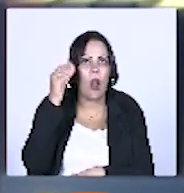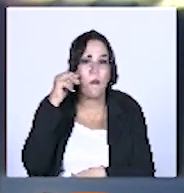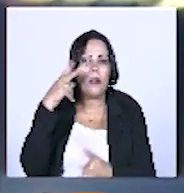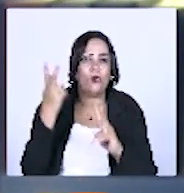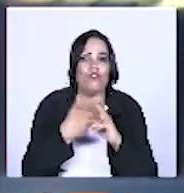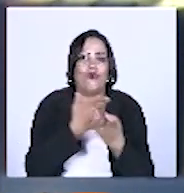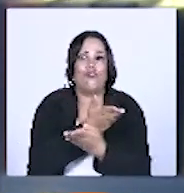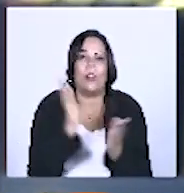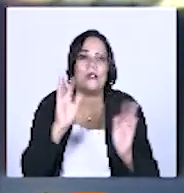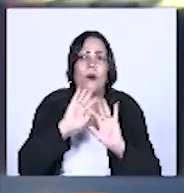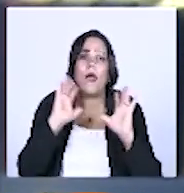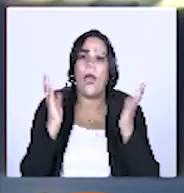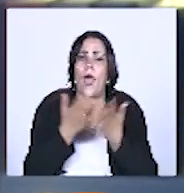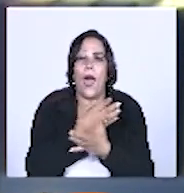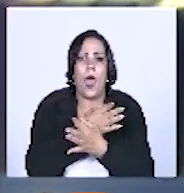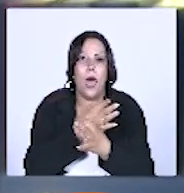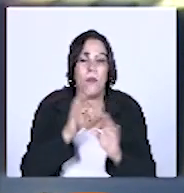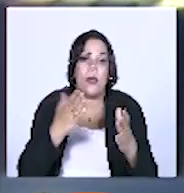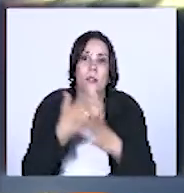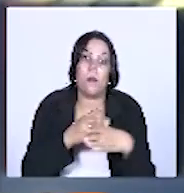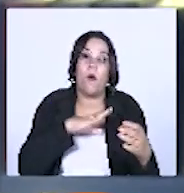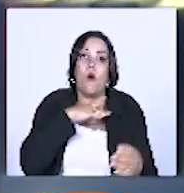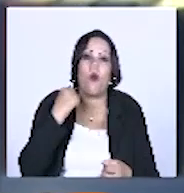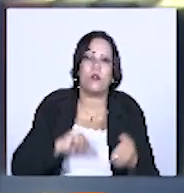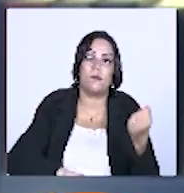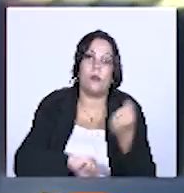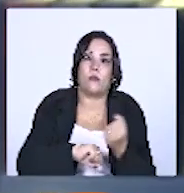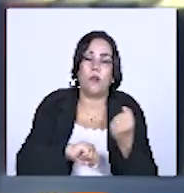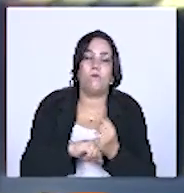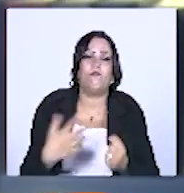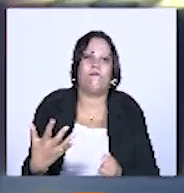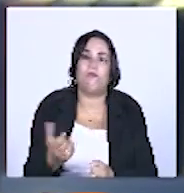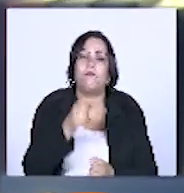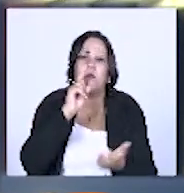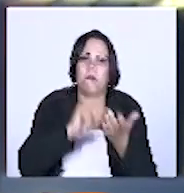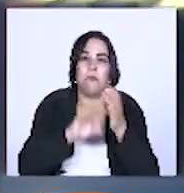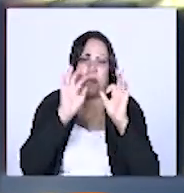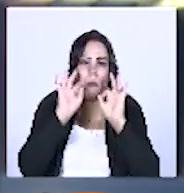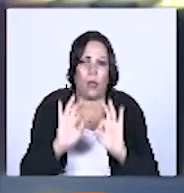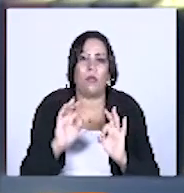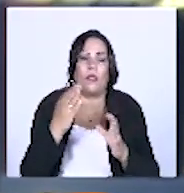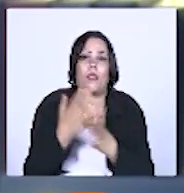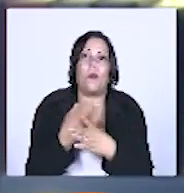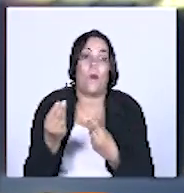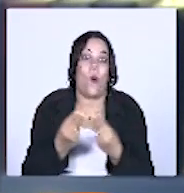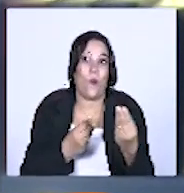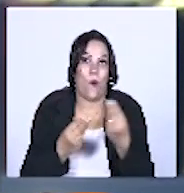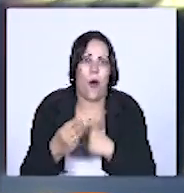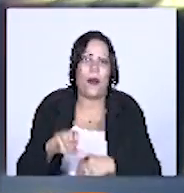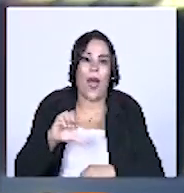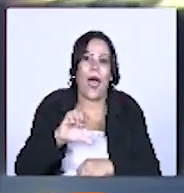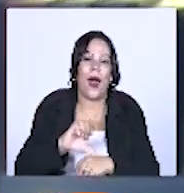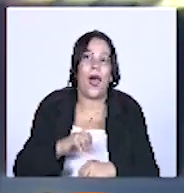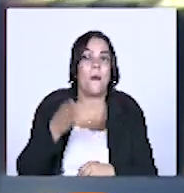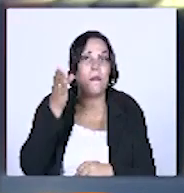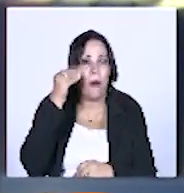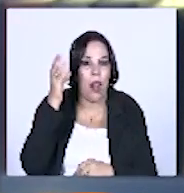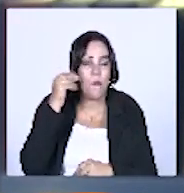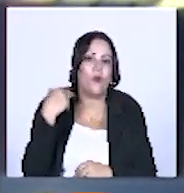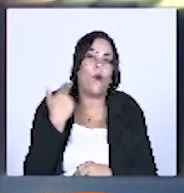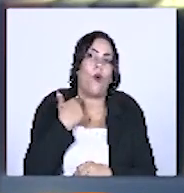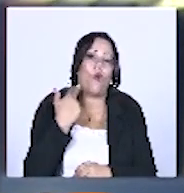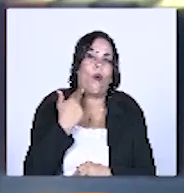والمعلومات الخاصه بالدعم من الحكومه وحصلوا عليها بالفعل فعشان كده الحوار هيبقى بناء على معلومات